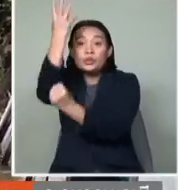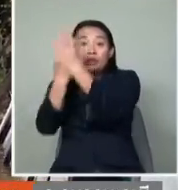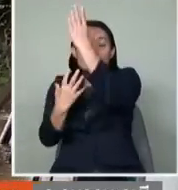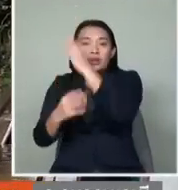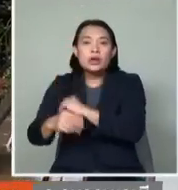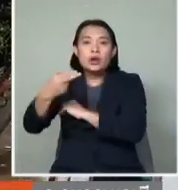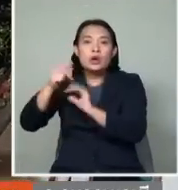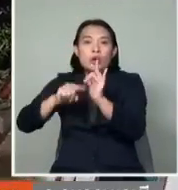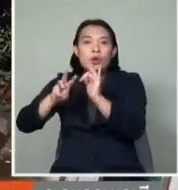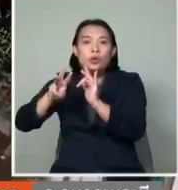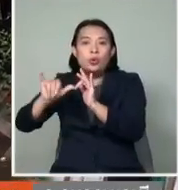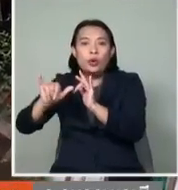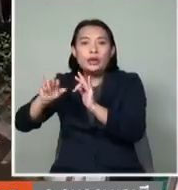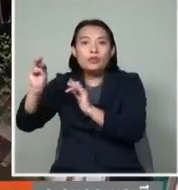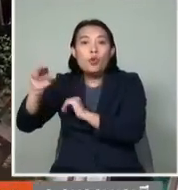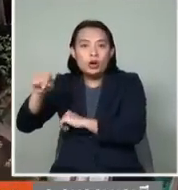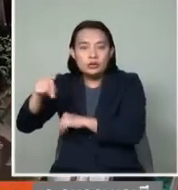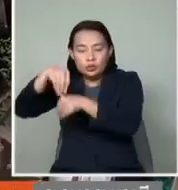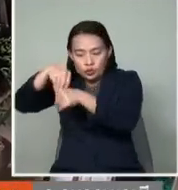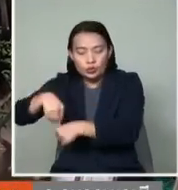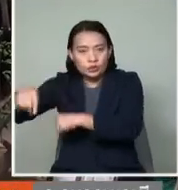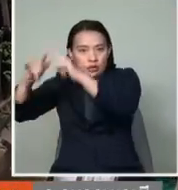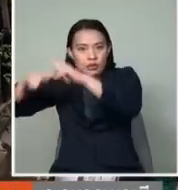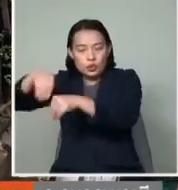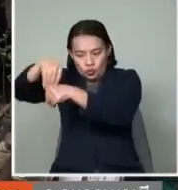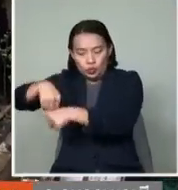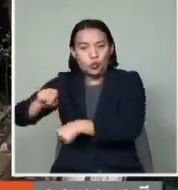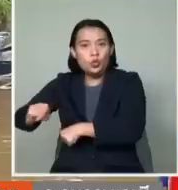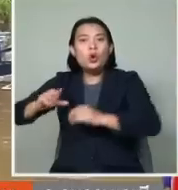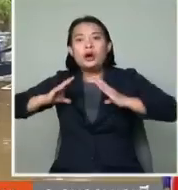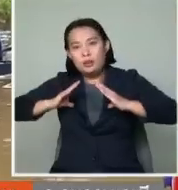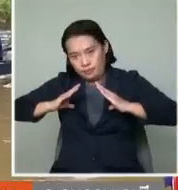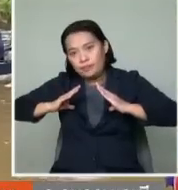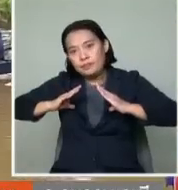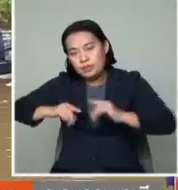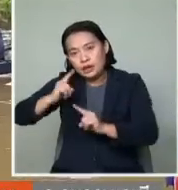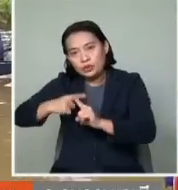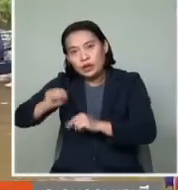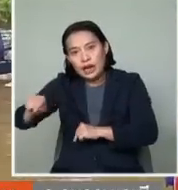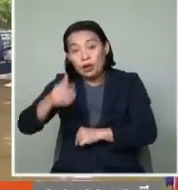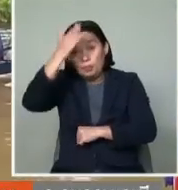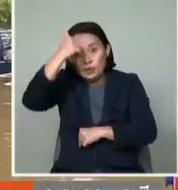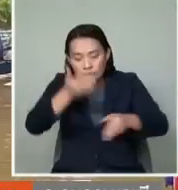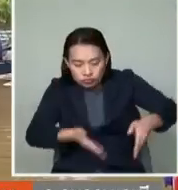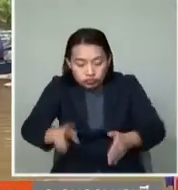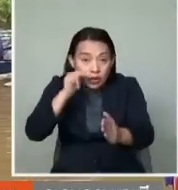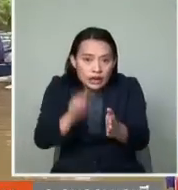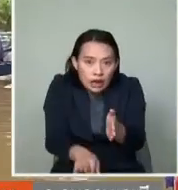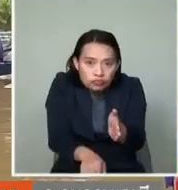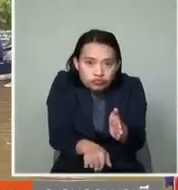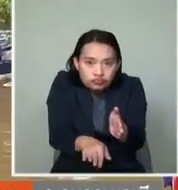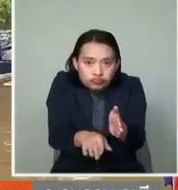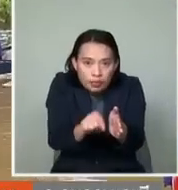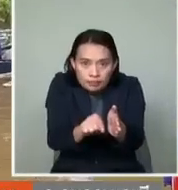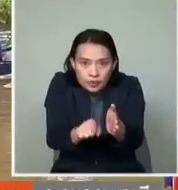ซึ่งเทศบาลนำเต็นท์มากางไว้ครับให้ประชาชนได้ใช้พักอาศัยชั่วคราวหลังจากลำน้ำมูลน้อยเพิ่มสูงขึ้นแล้